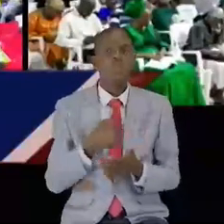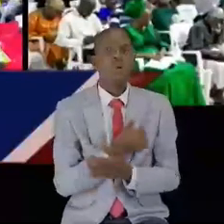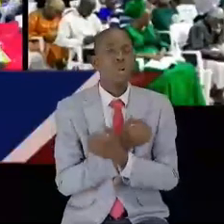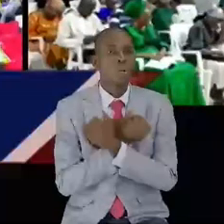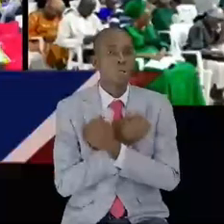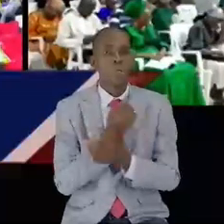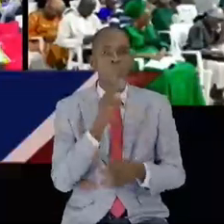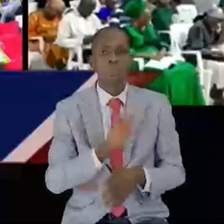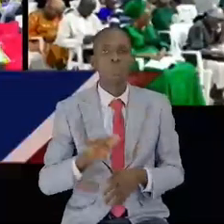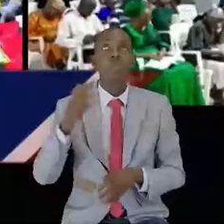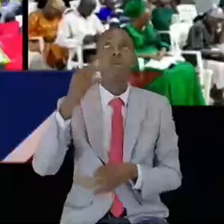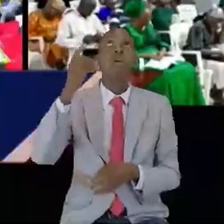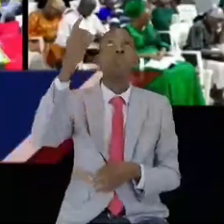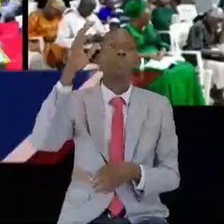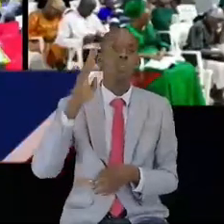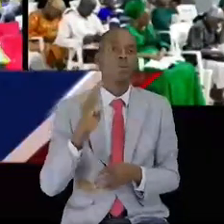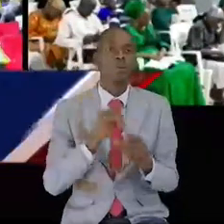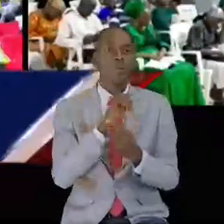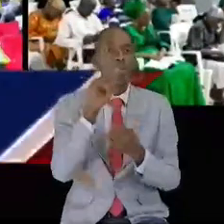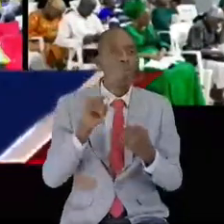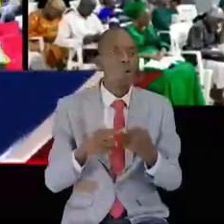1 Jean 5, 2.